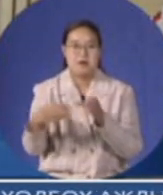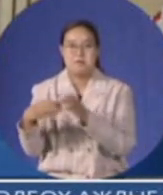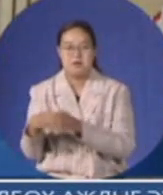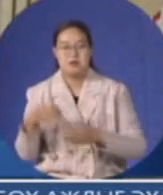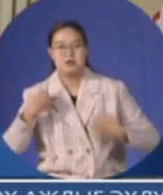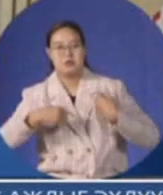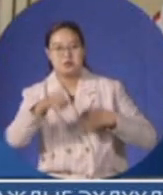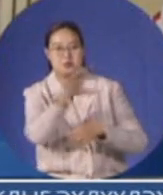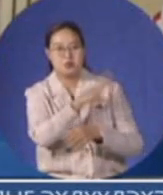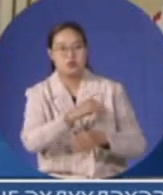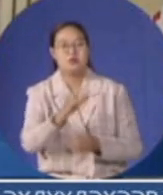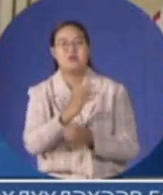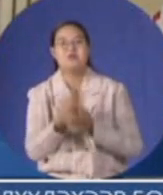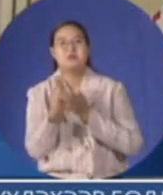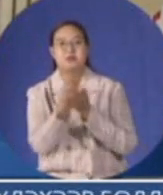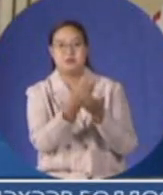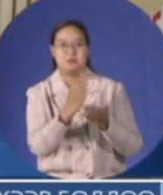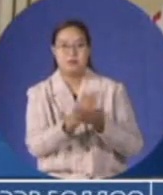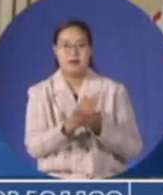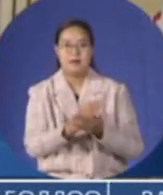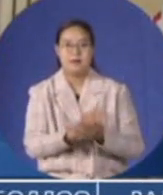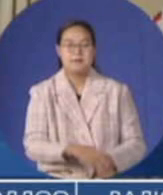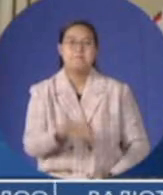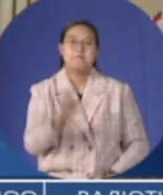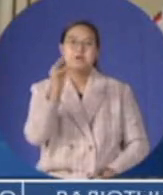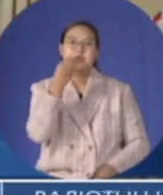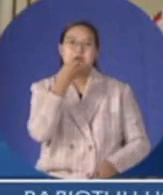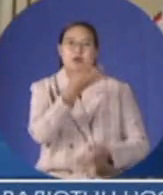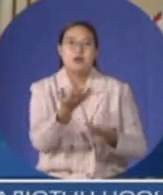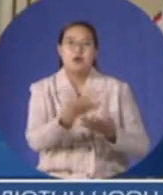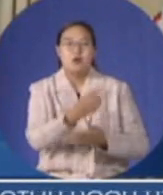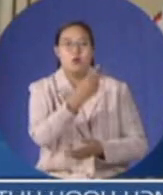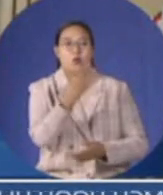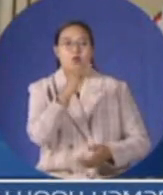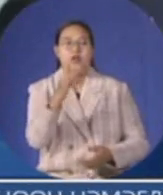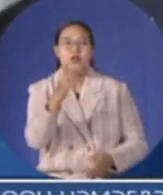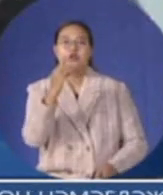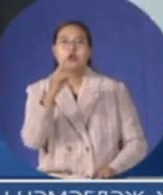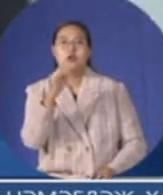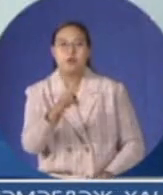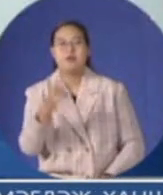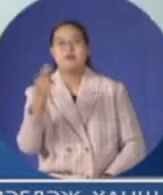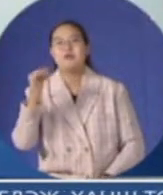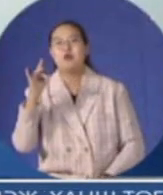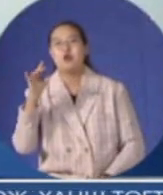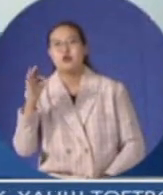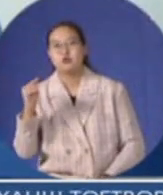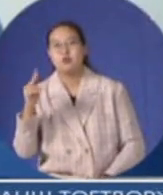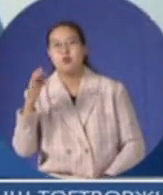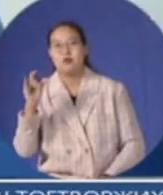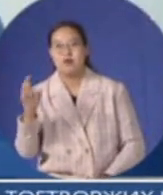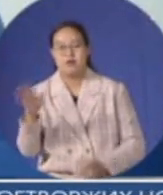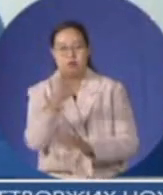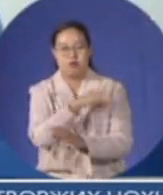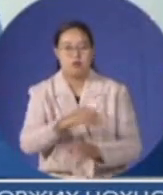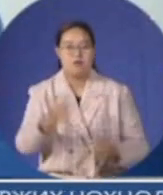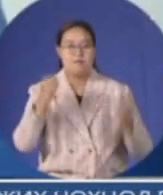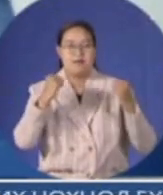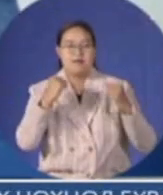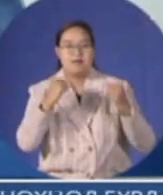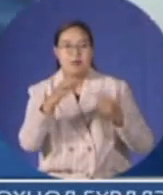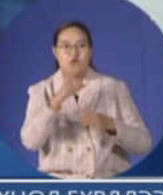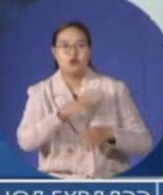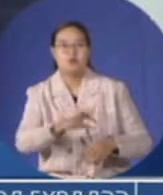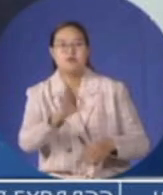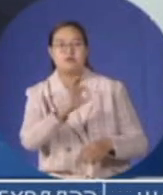үзүүлж шагнал урамшуулал гардуулсан байна. Тодруулах юм бол дасгалжуулагч Үүрийн Цалман, Дамлан Пүрэв, Дорж Пүрэв нарыг биеийн тамир спортын тэргүүний ажилтнаас цол